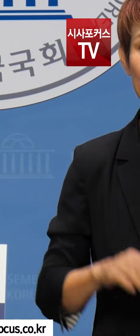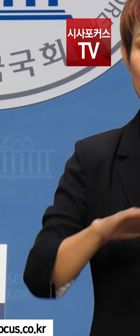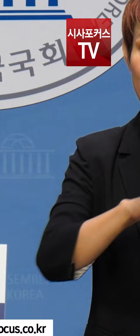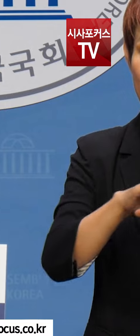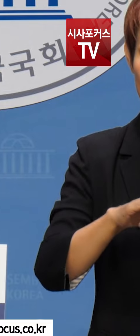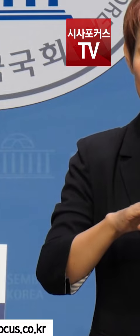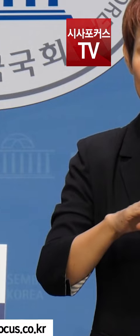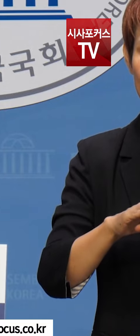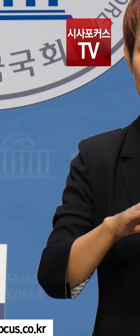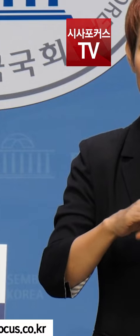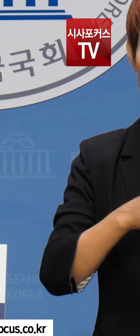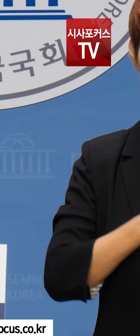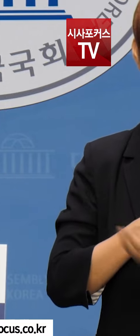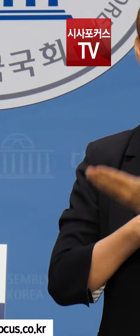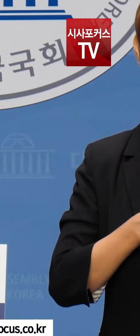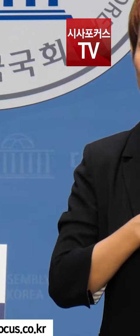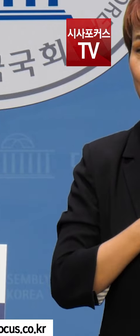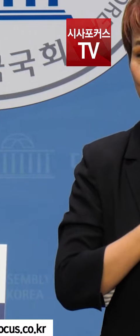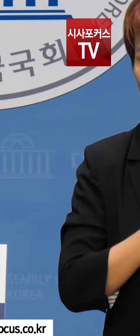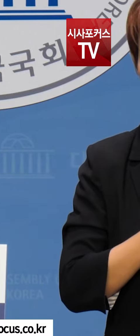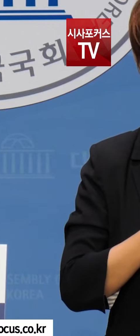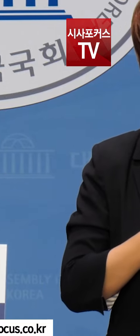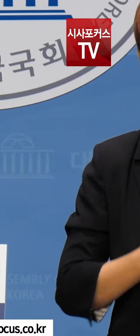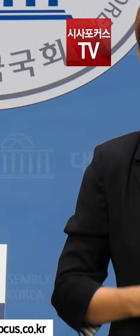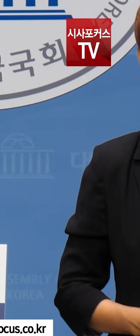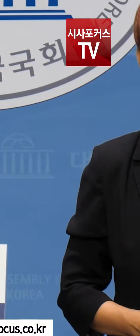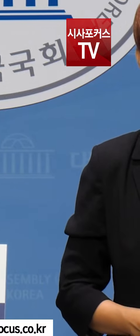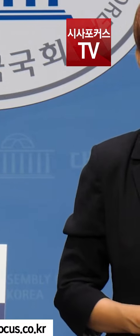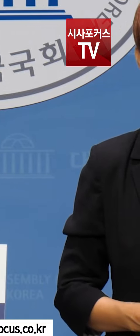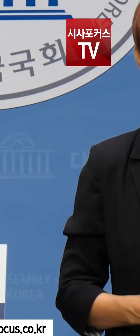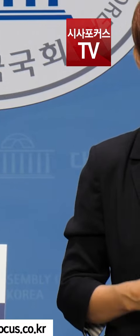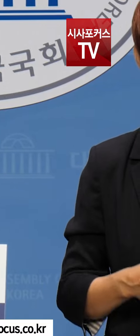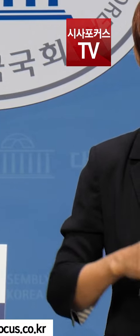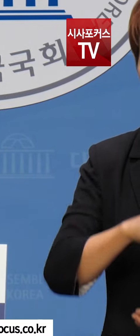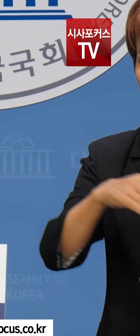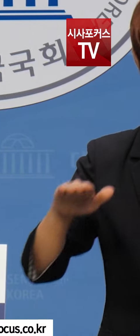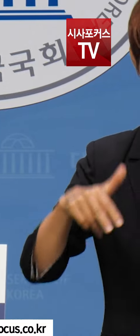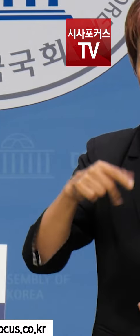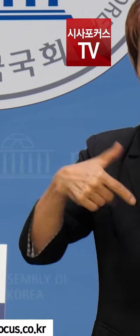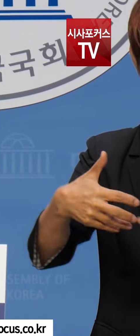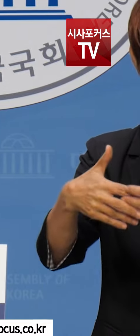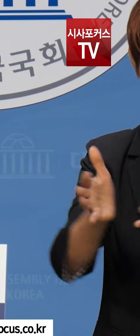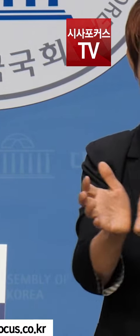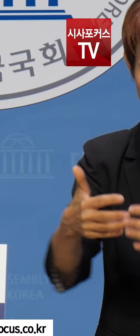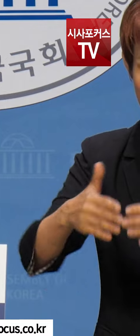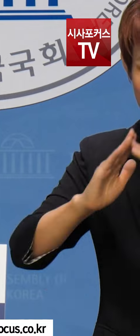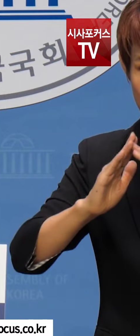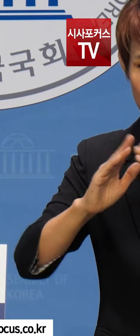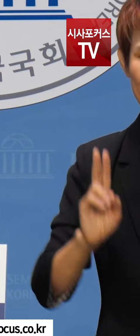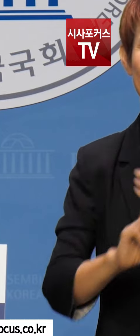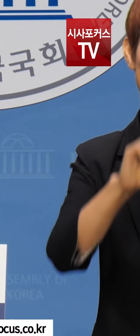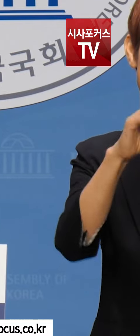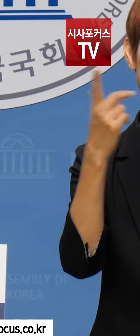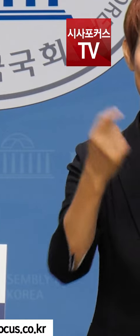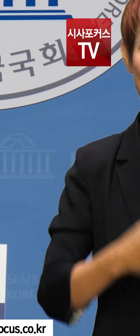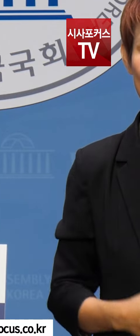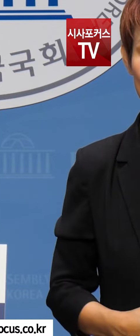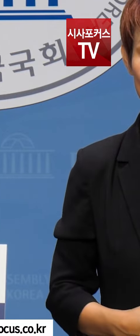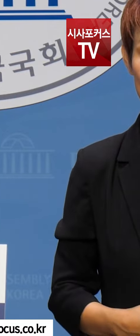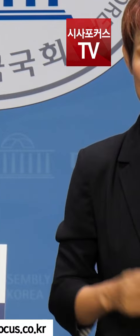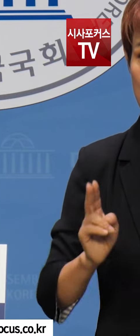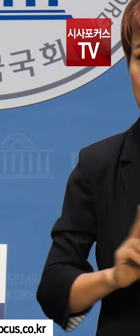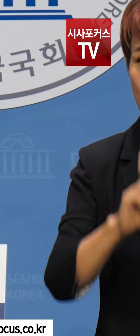사랑하는 조국혁신당 당원 동지 여러분, 우리의 창당은 기적이었습니다. 이제 우리는 그